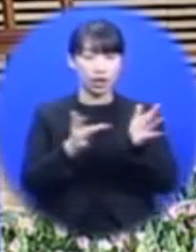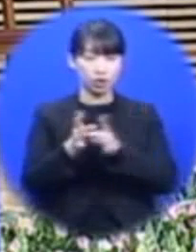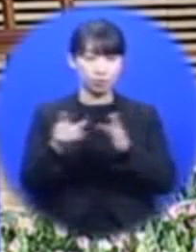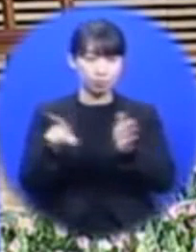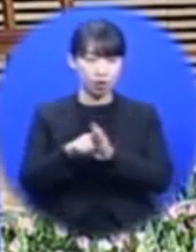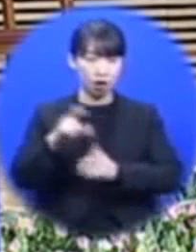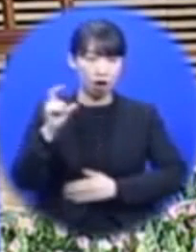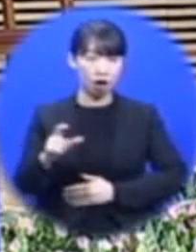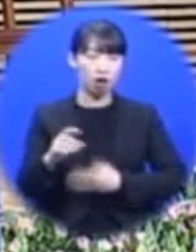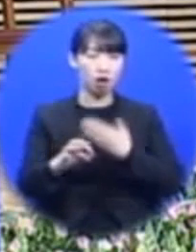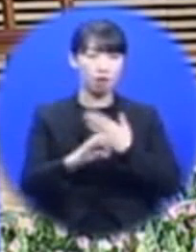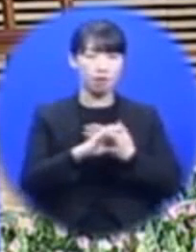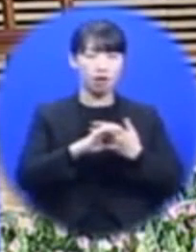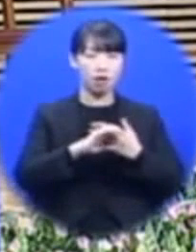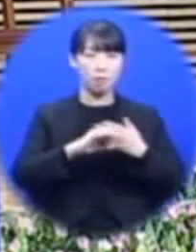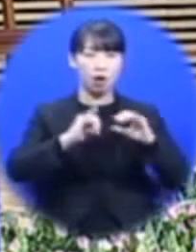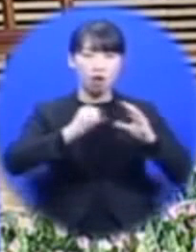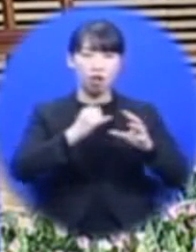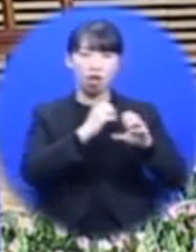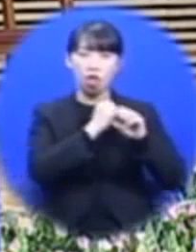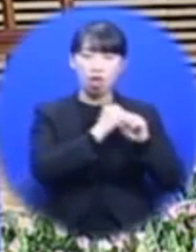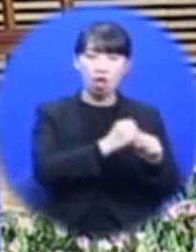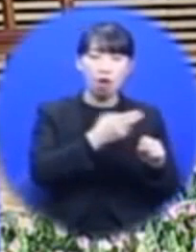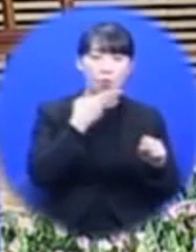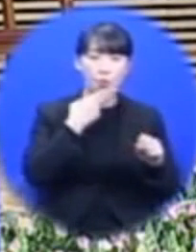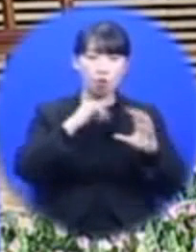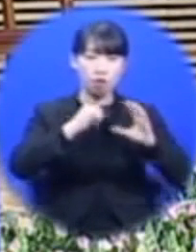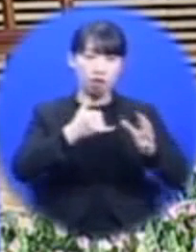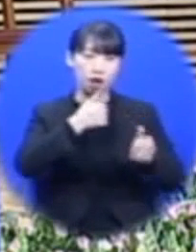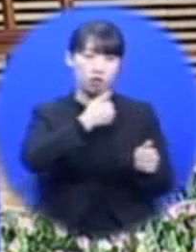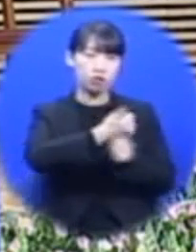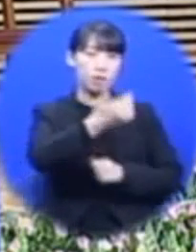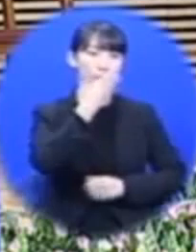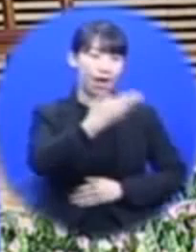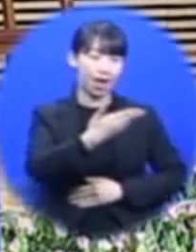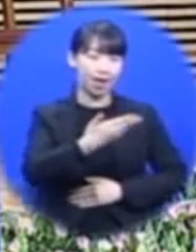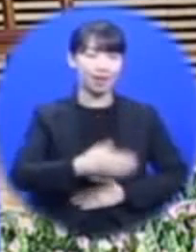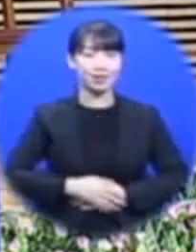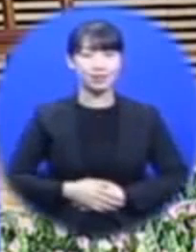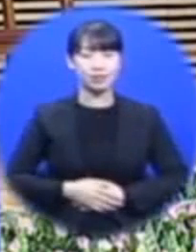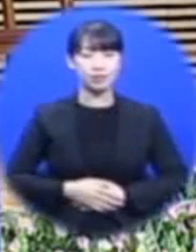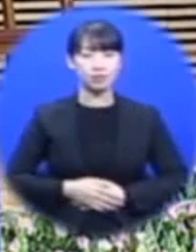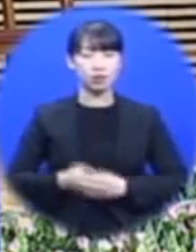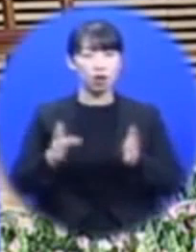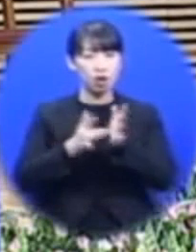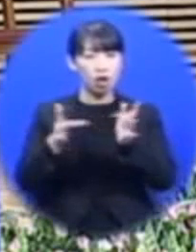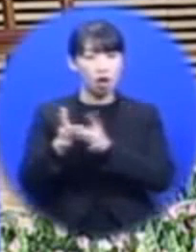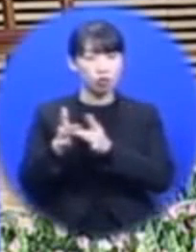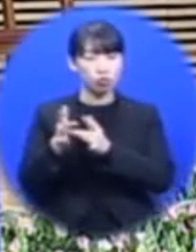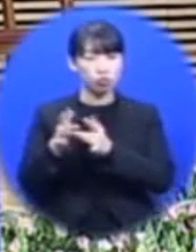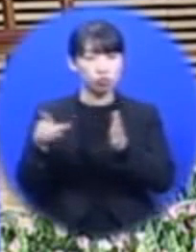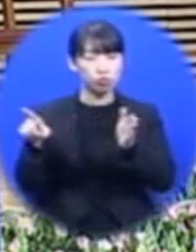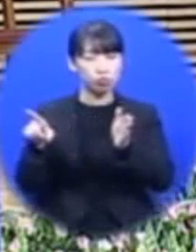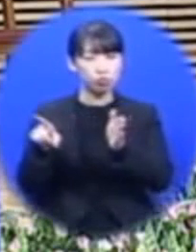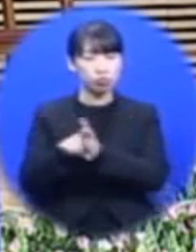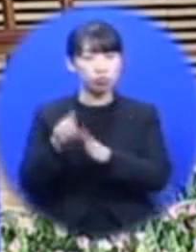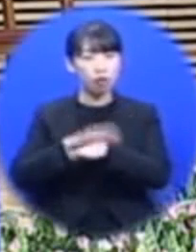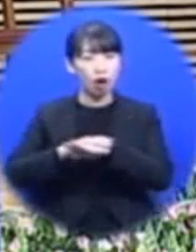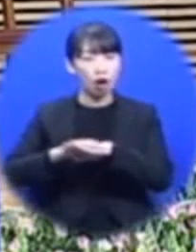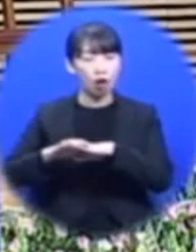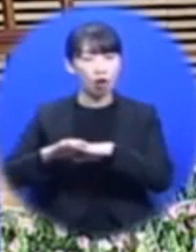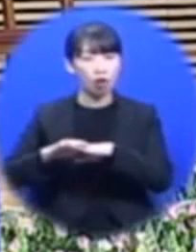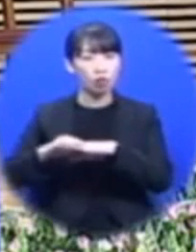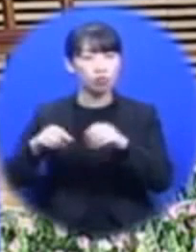아니고 세상을이기는 사람이 됩니다 예수님을 잘 믿는다는 것은 어떻게 믿는 걸 말하는